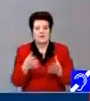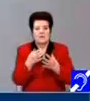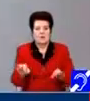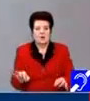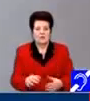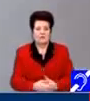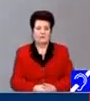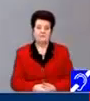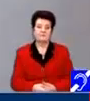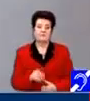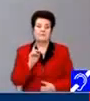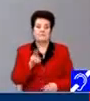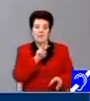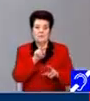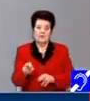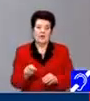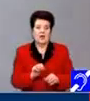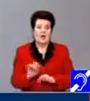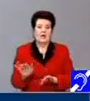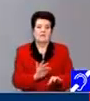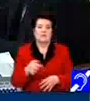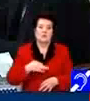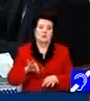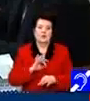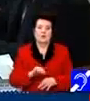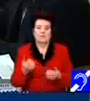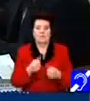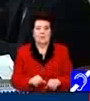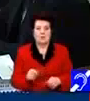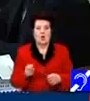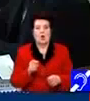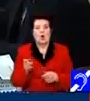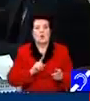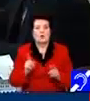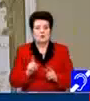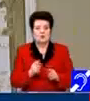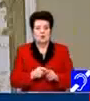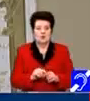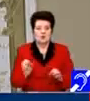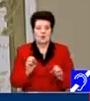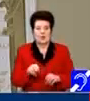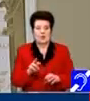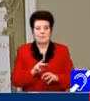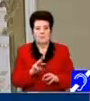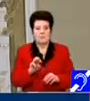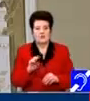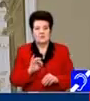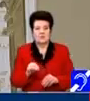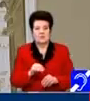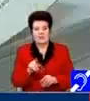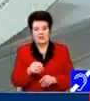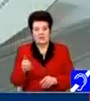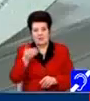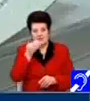Democrat. Cei care monitorizează activitatea judecătorilor și care formează Consiliul Superior al Magistraturii sunt puși în funcții pe întuneric,